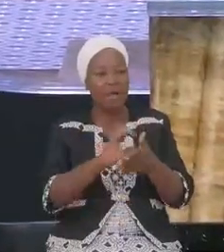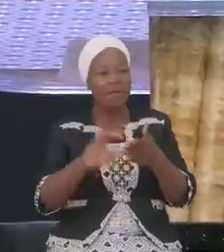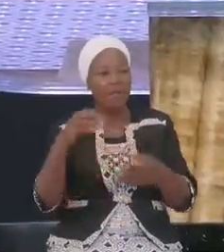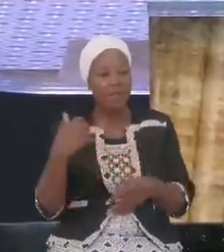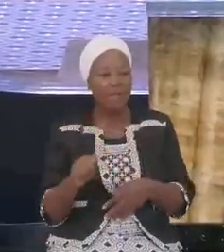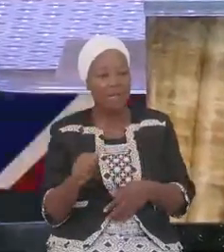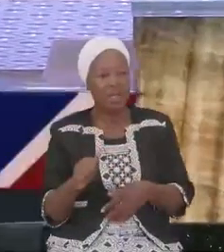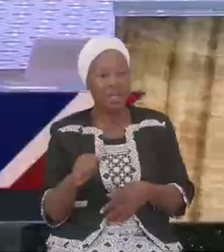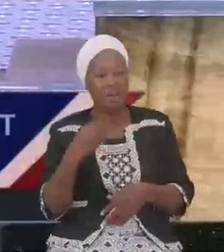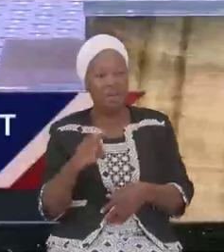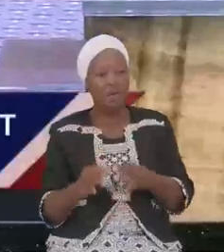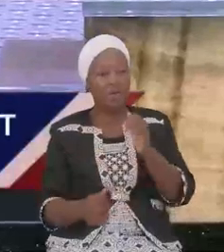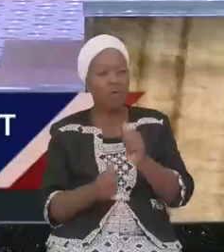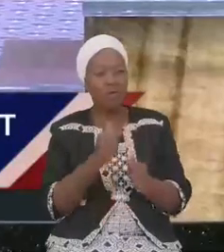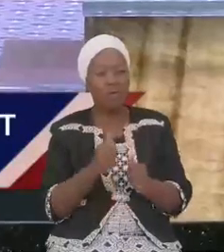10.